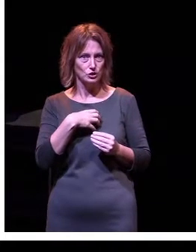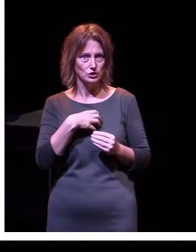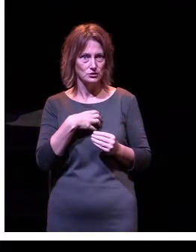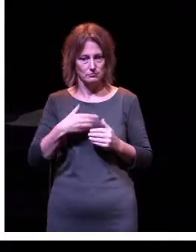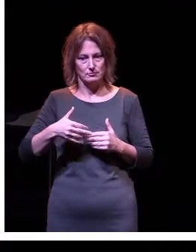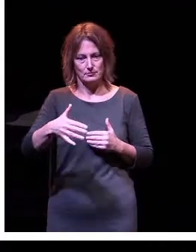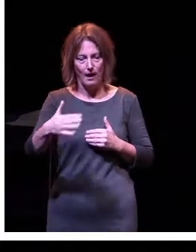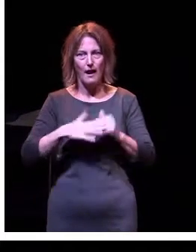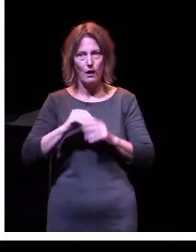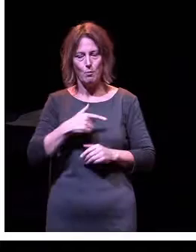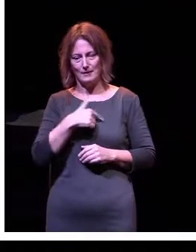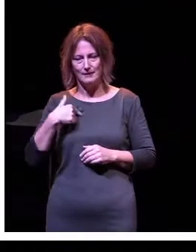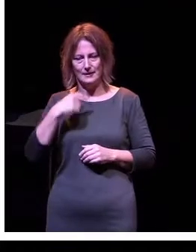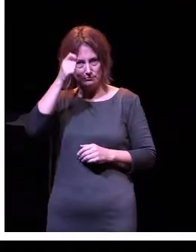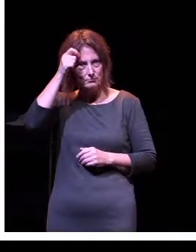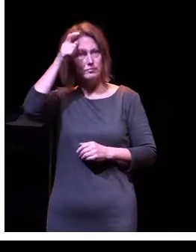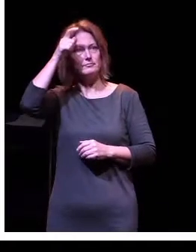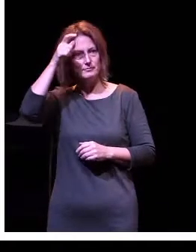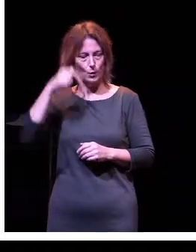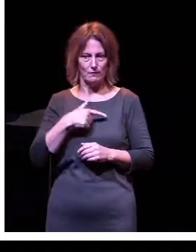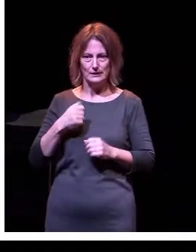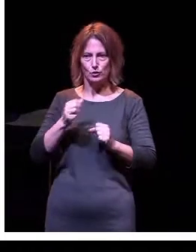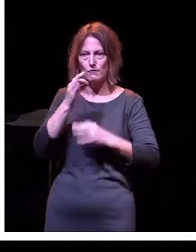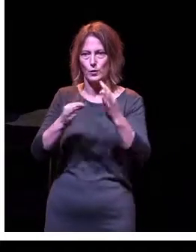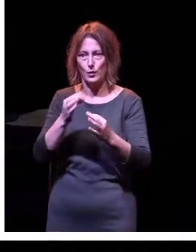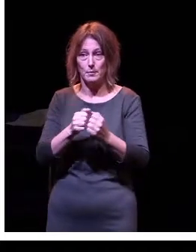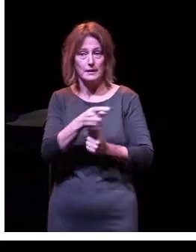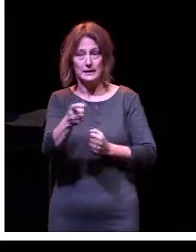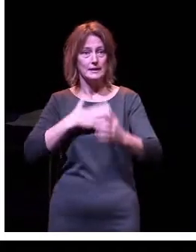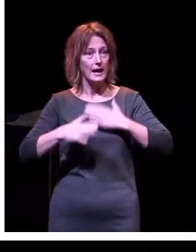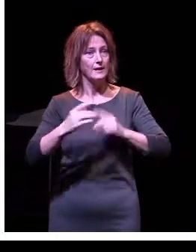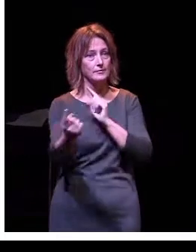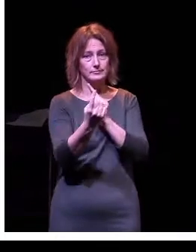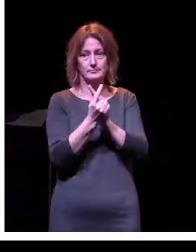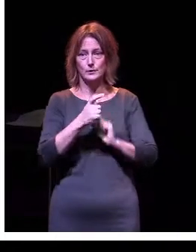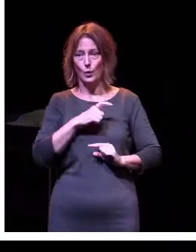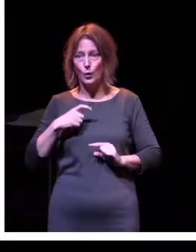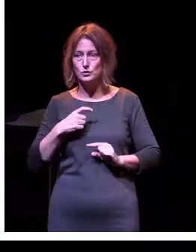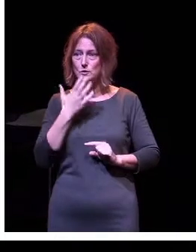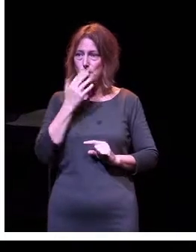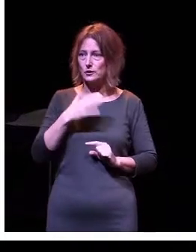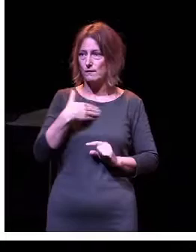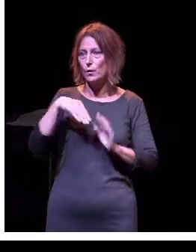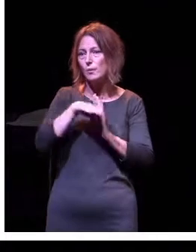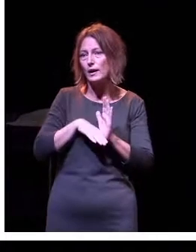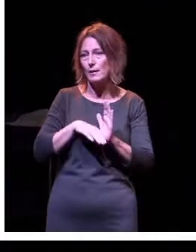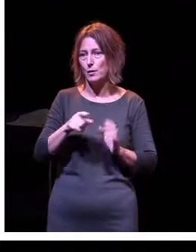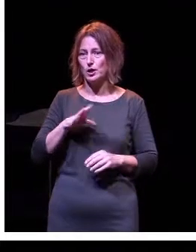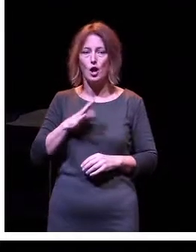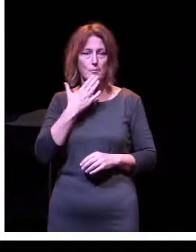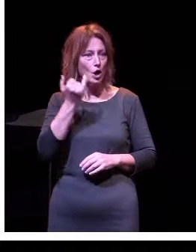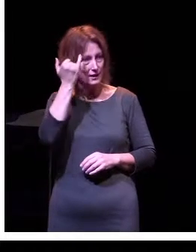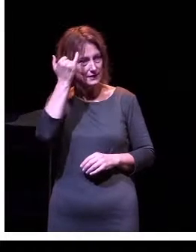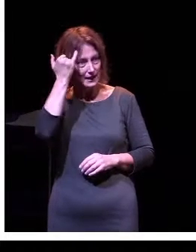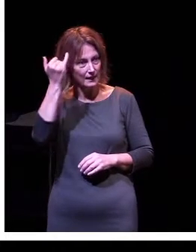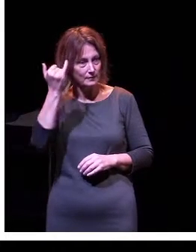ska lära oss mer, vi ska fråga. Men ni får gärna komma fram till oss och prata om vårt program eller om ni har bra idéer. Och hela